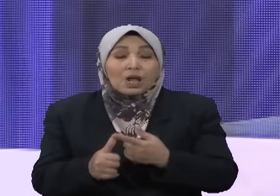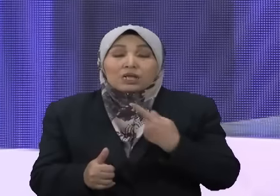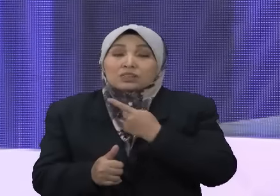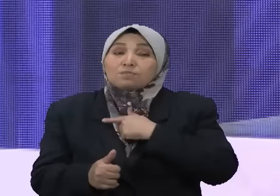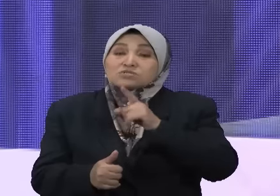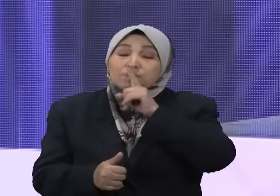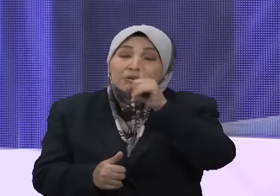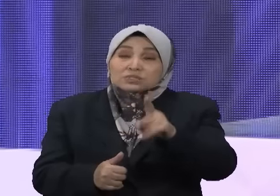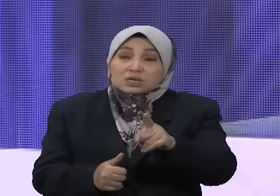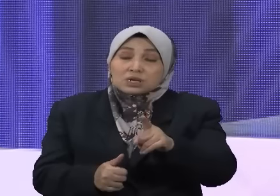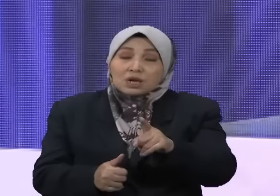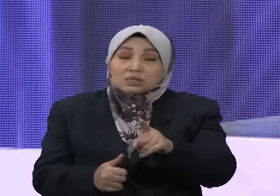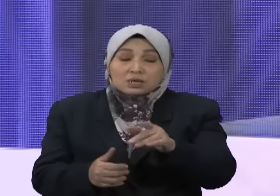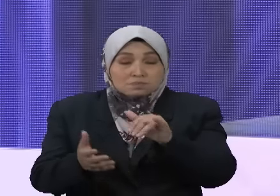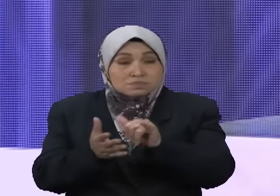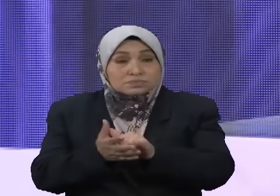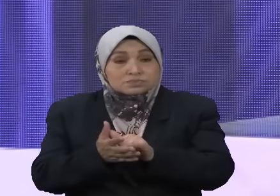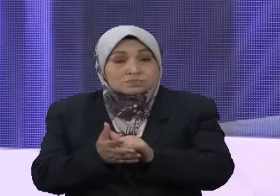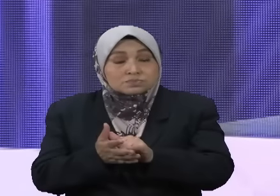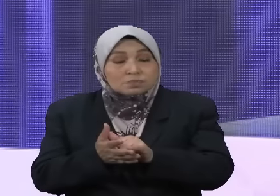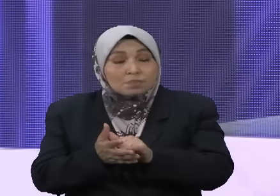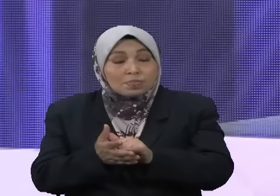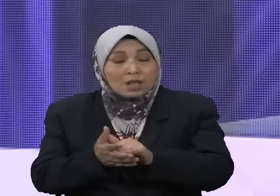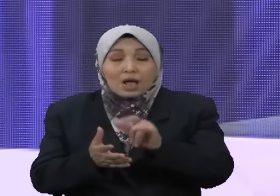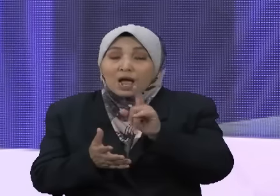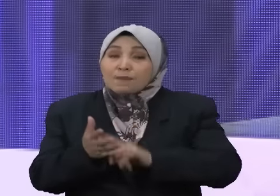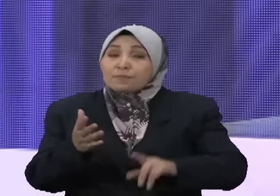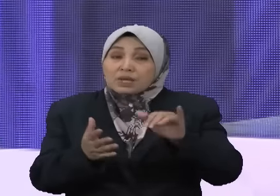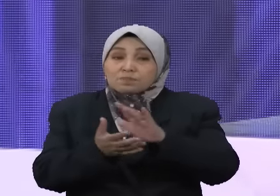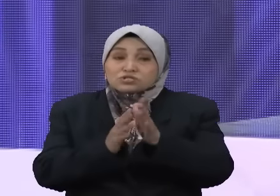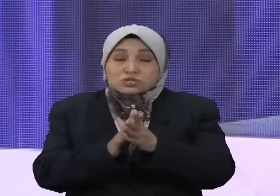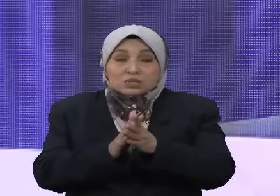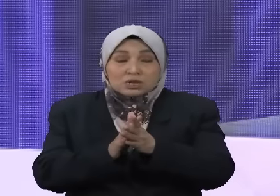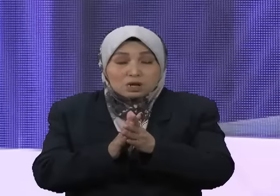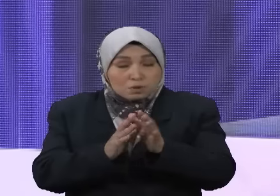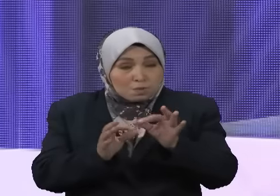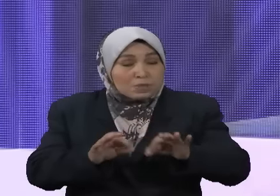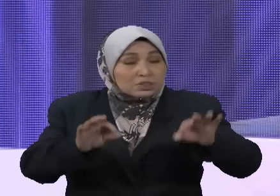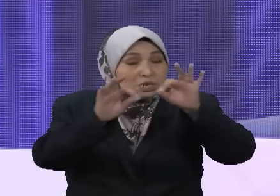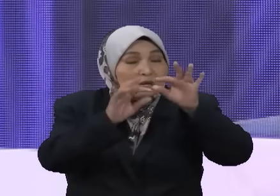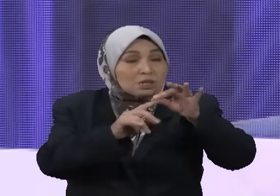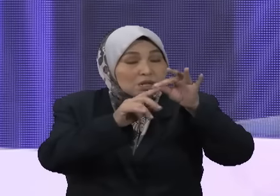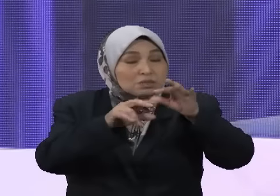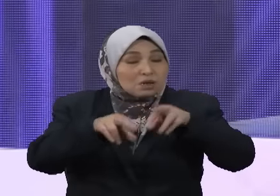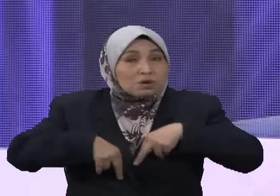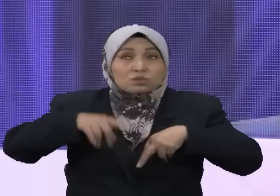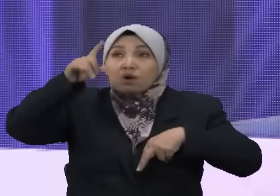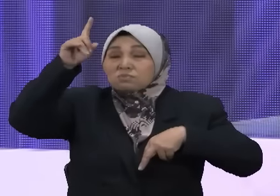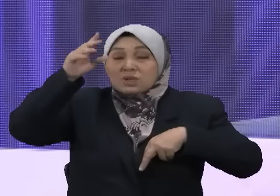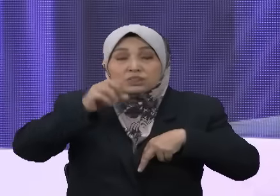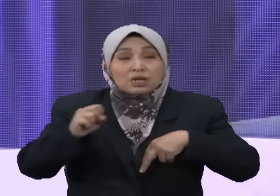kena pastikan bahawa apa yang menjadi prioriti kita adalah keran Allah dan